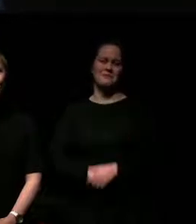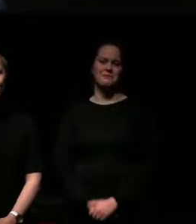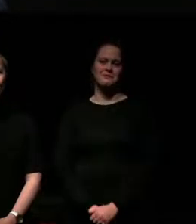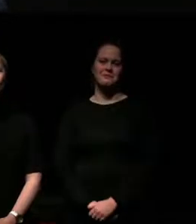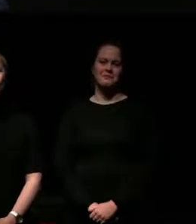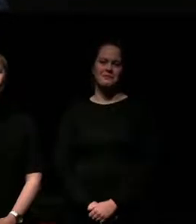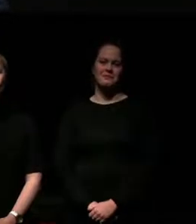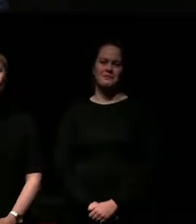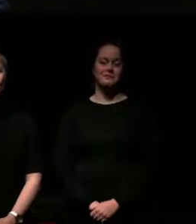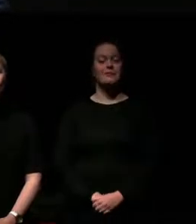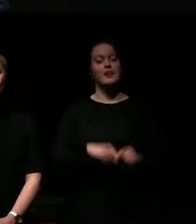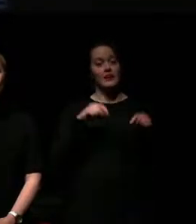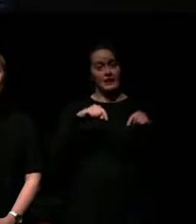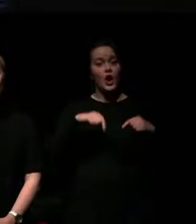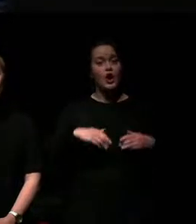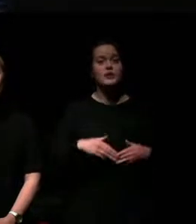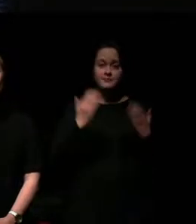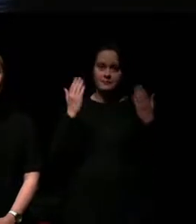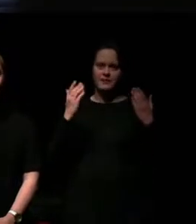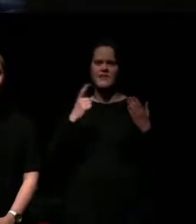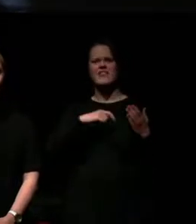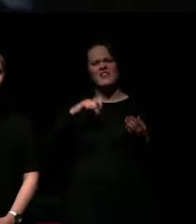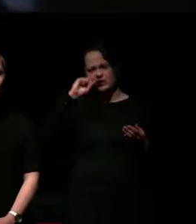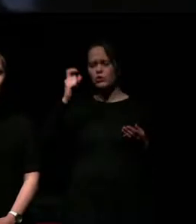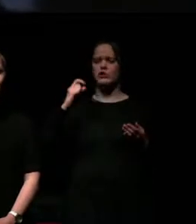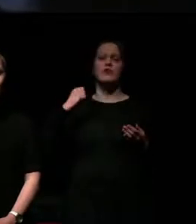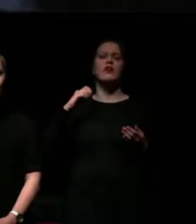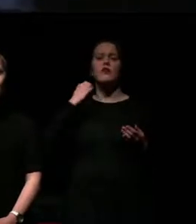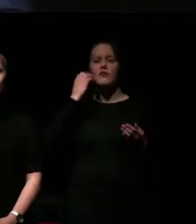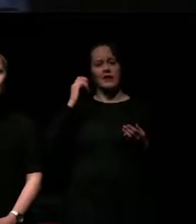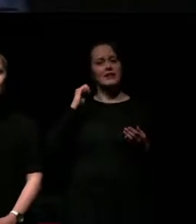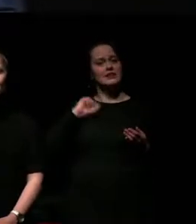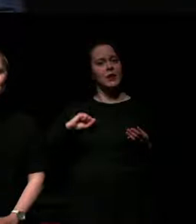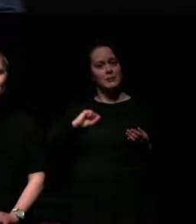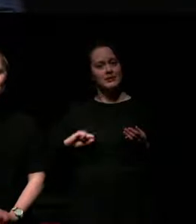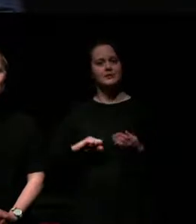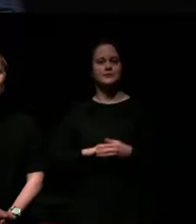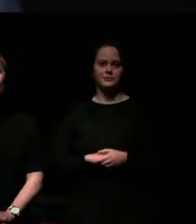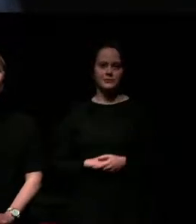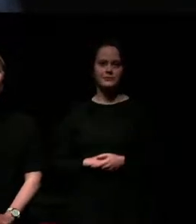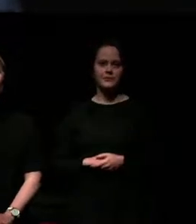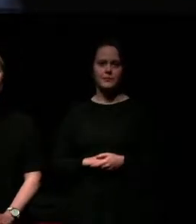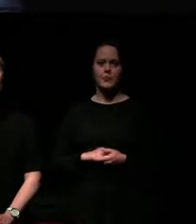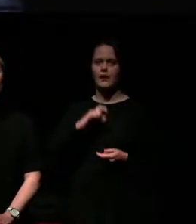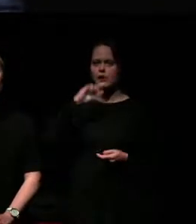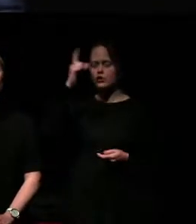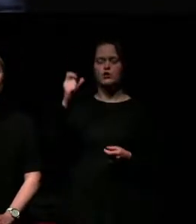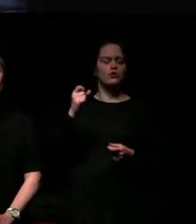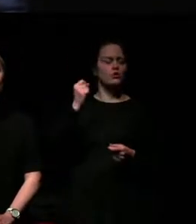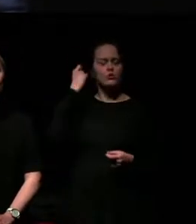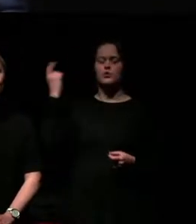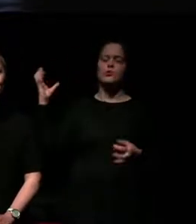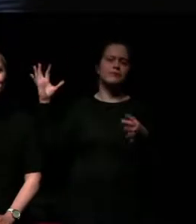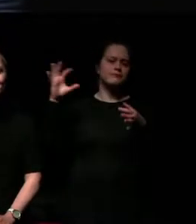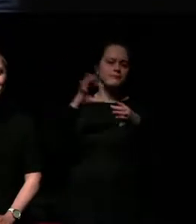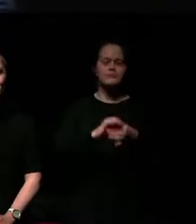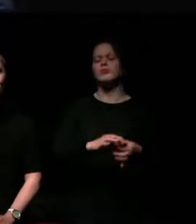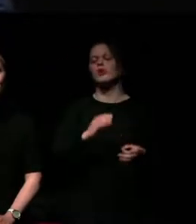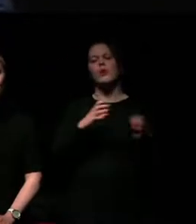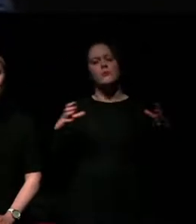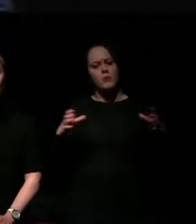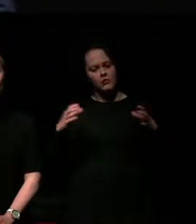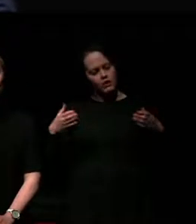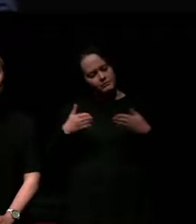På dagen i dag så skal vi være stolte over å være samisk. Vi skal være stolte for kulturen som binder oss, og det mangfoldet som skiller